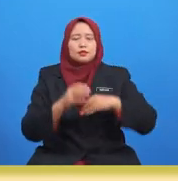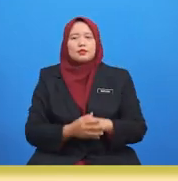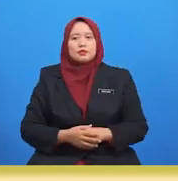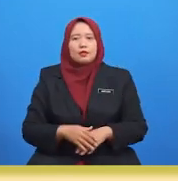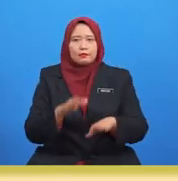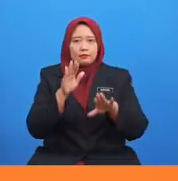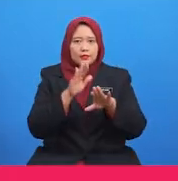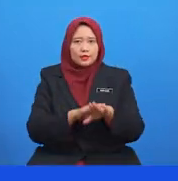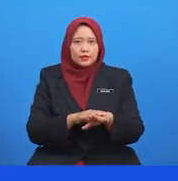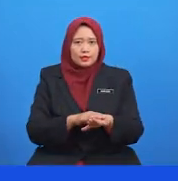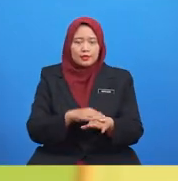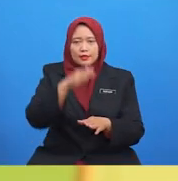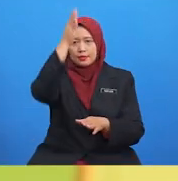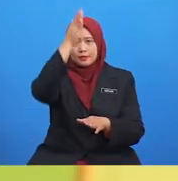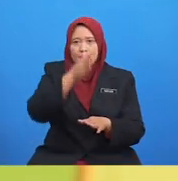paksi Y.